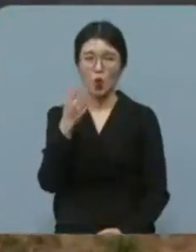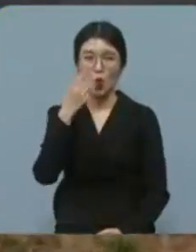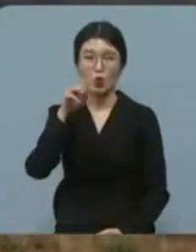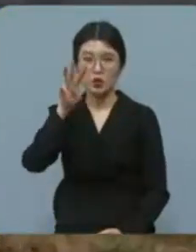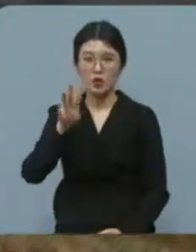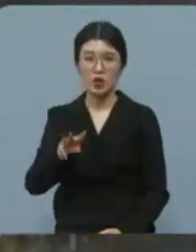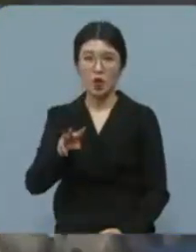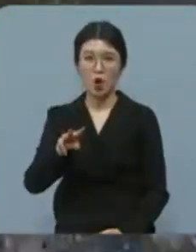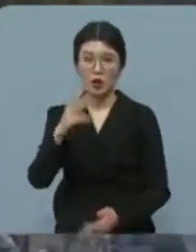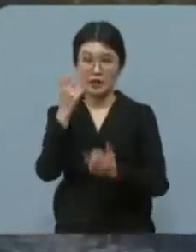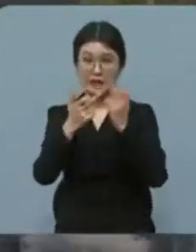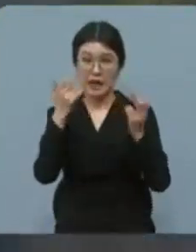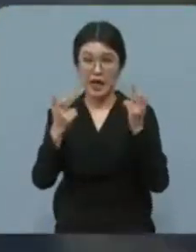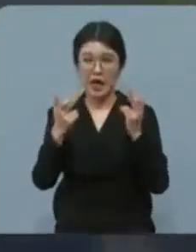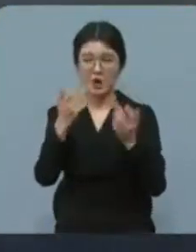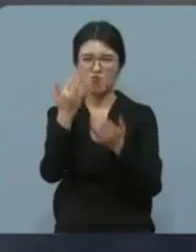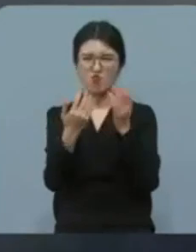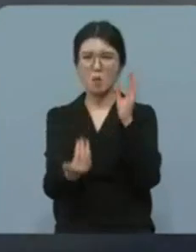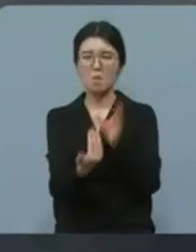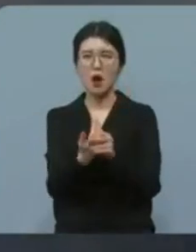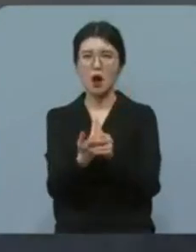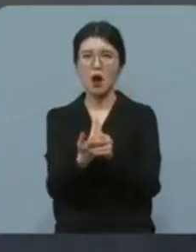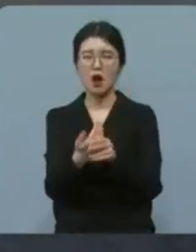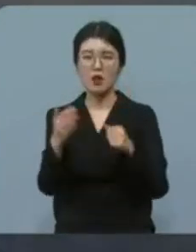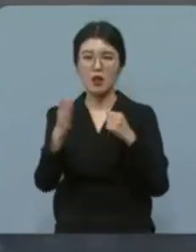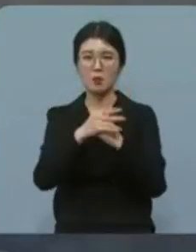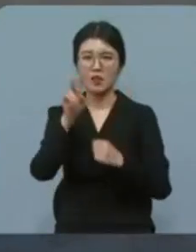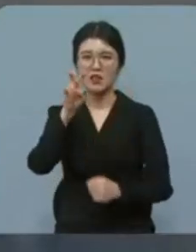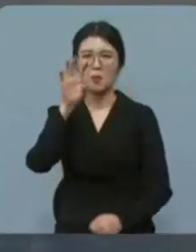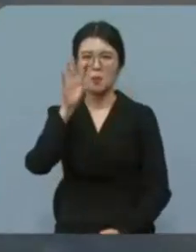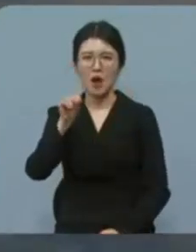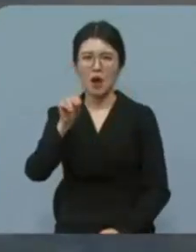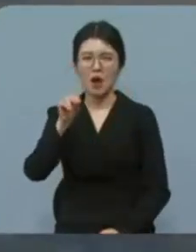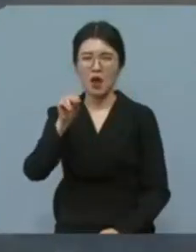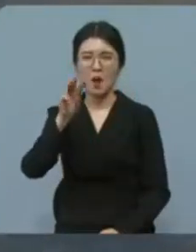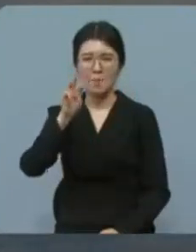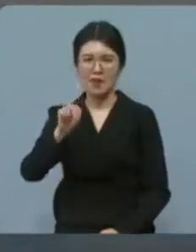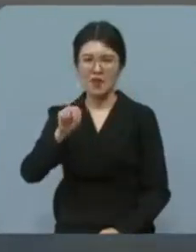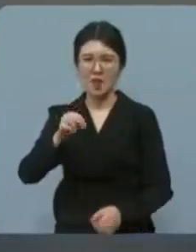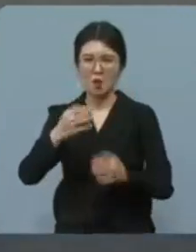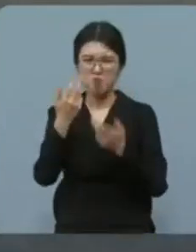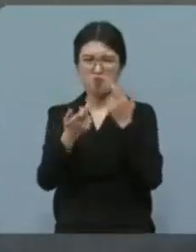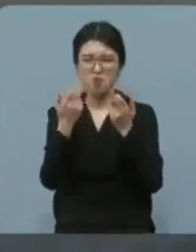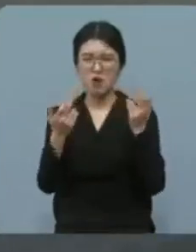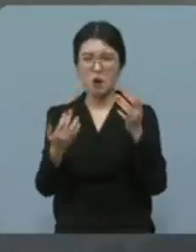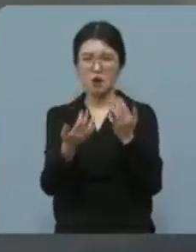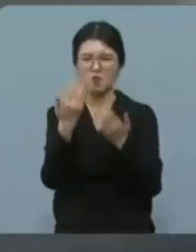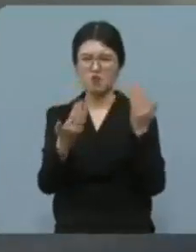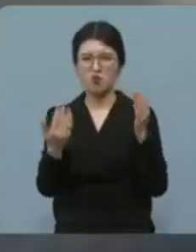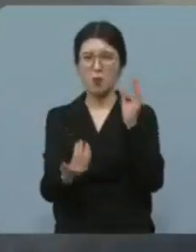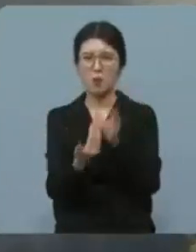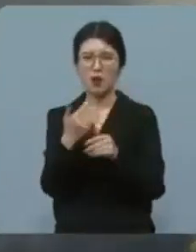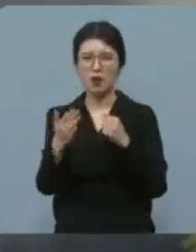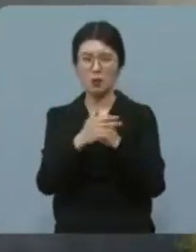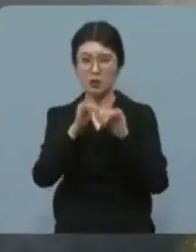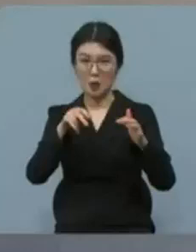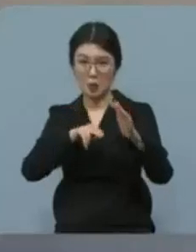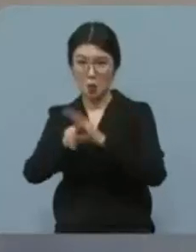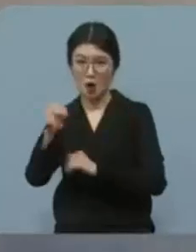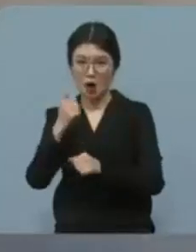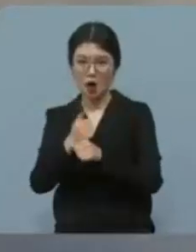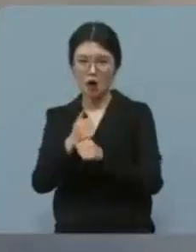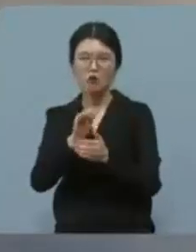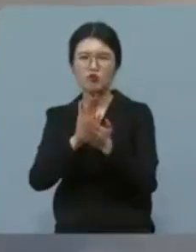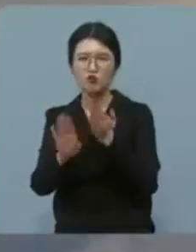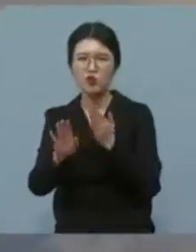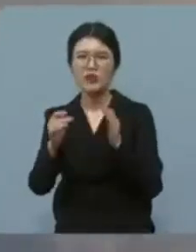군북면 인근 야산에서 불이났습니다 이불로 살림 20만여 제곱미터가 탔고 주민 27명이 긴급 대표했다가 현재는